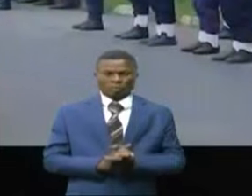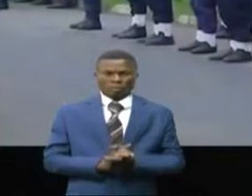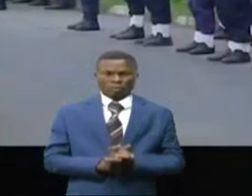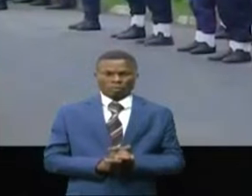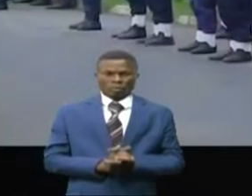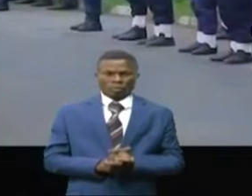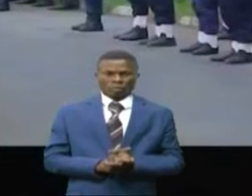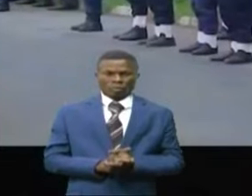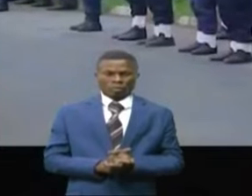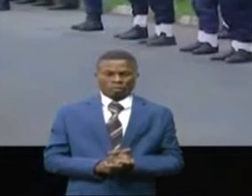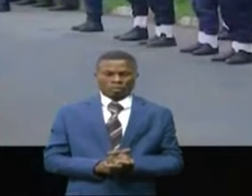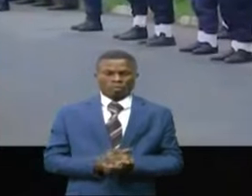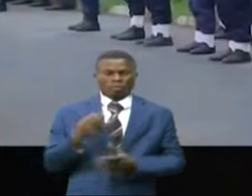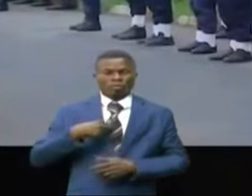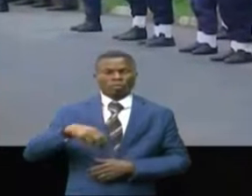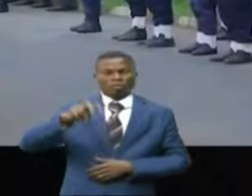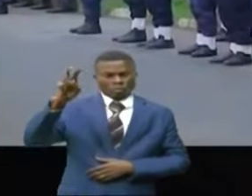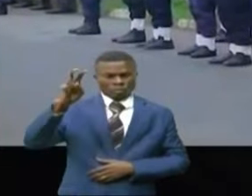congolaise, garnison de Mbunia, et on